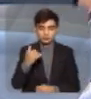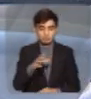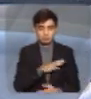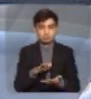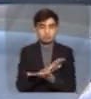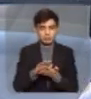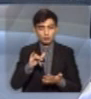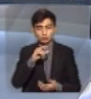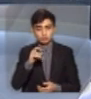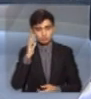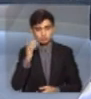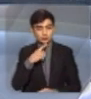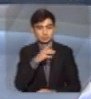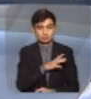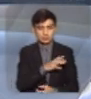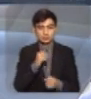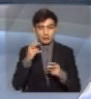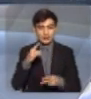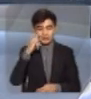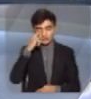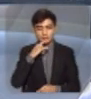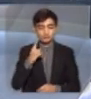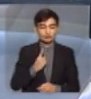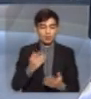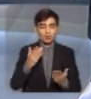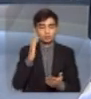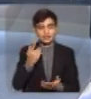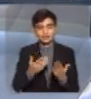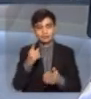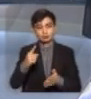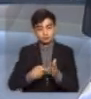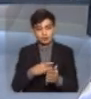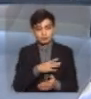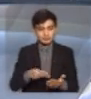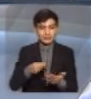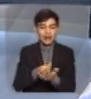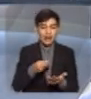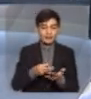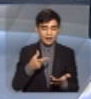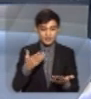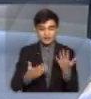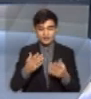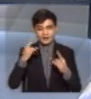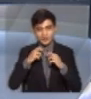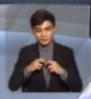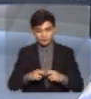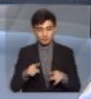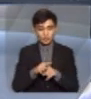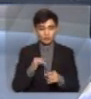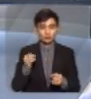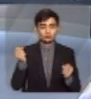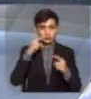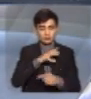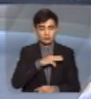бесплатными. На что могут рассчитывать казахстанцы и что делать, если вас просят оплатить анализы или обследование, узнавала